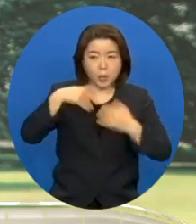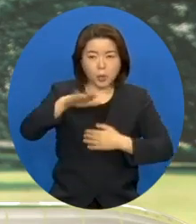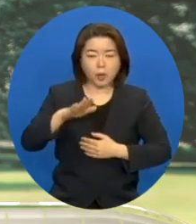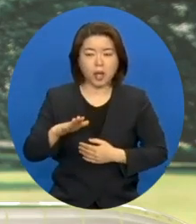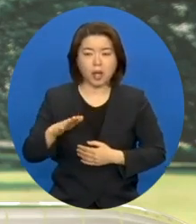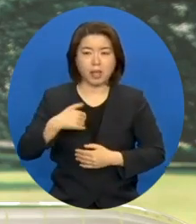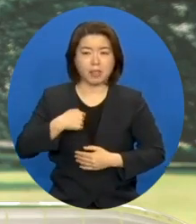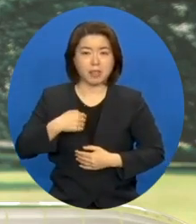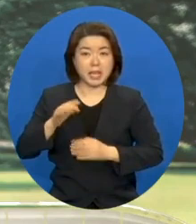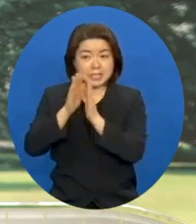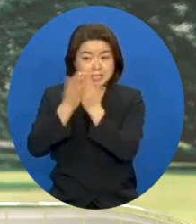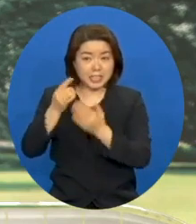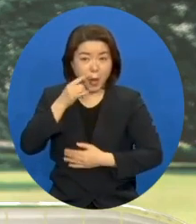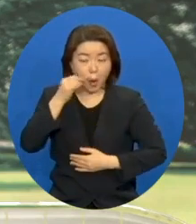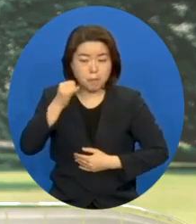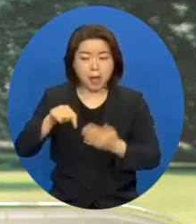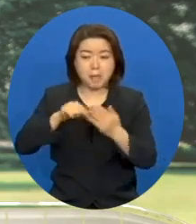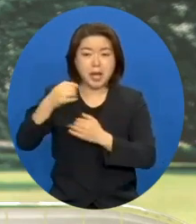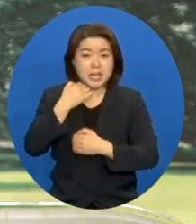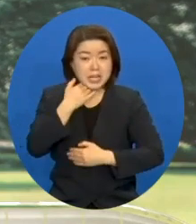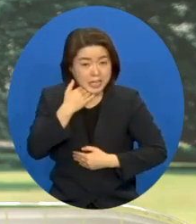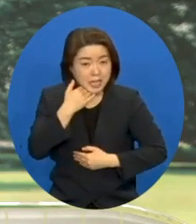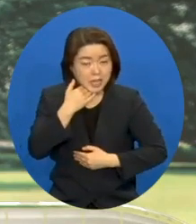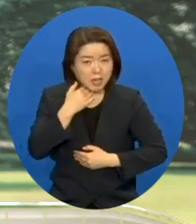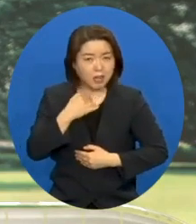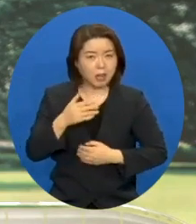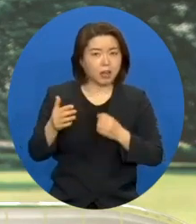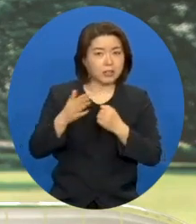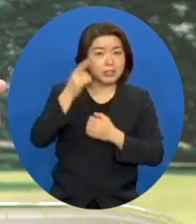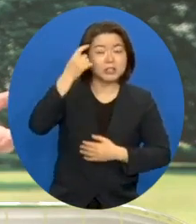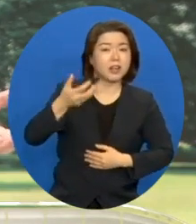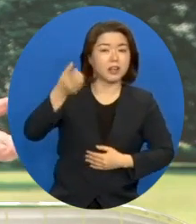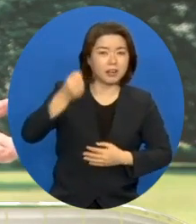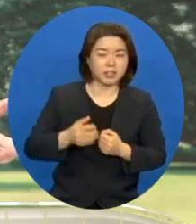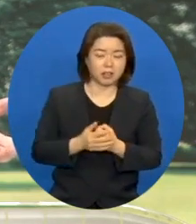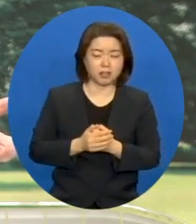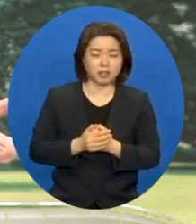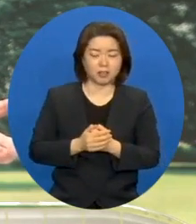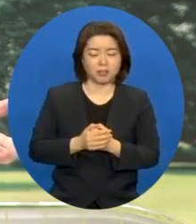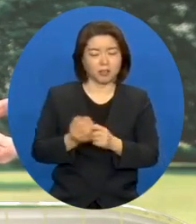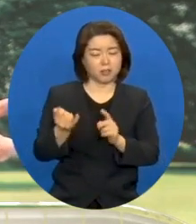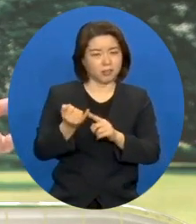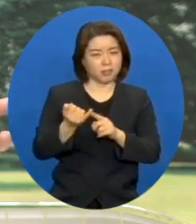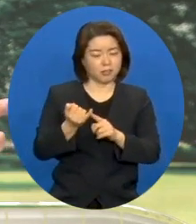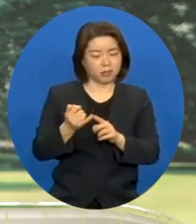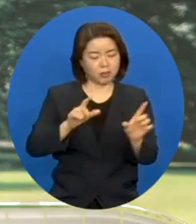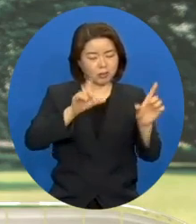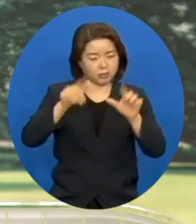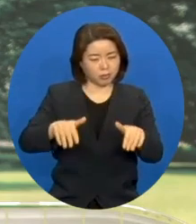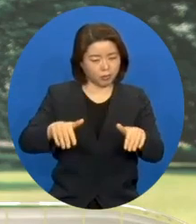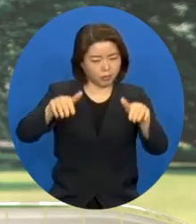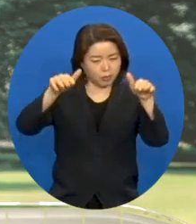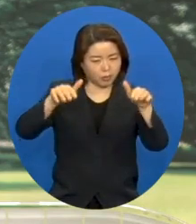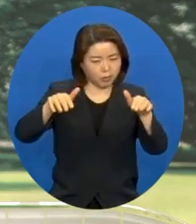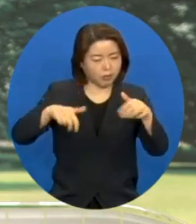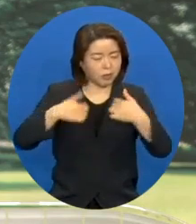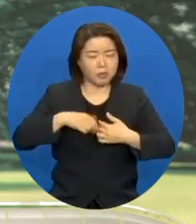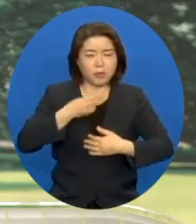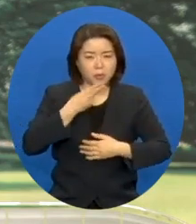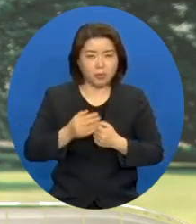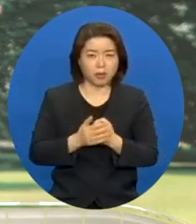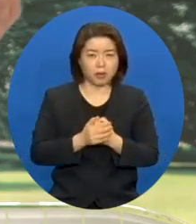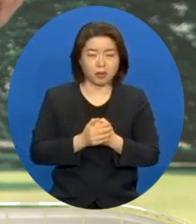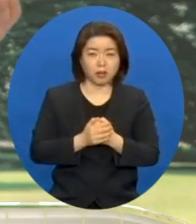바깥에서 기다리고 있지는 않을까? 그러니 그 아이가 무슨 살맛이 있겠어요? 엄마는